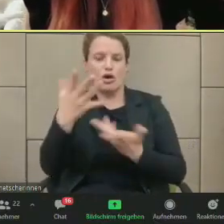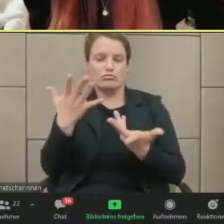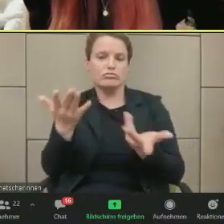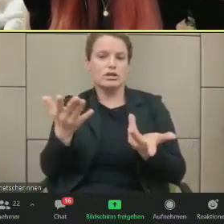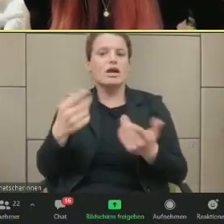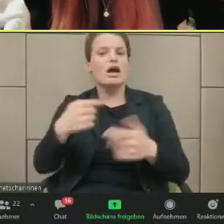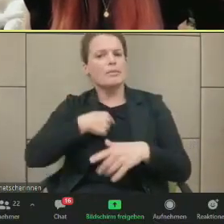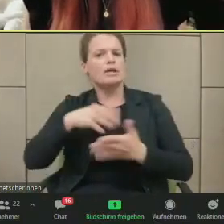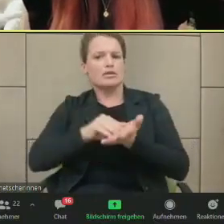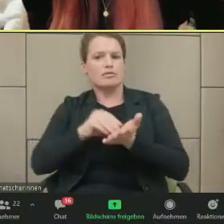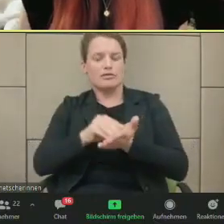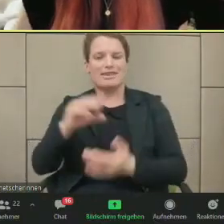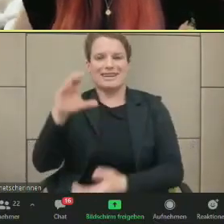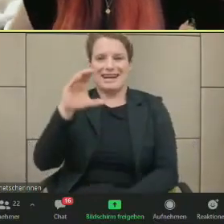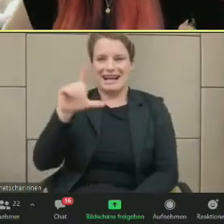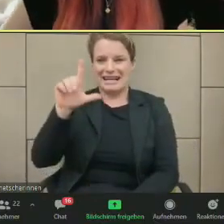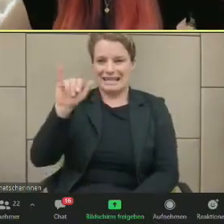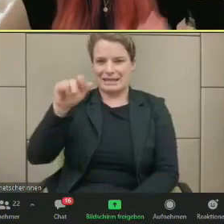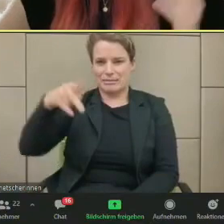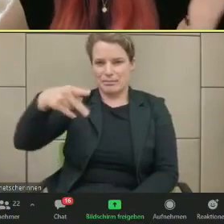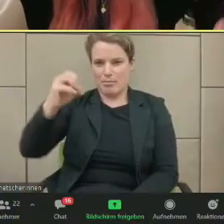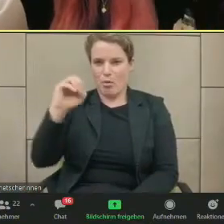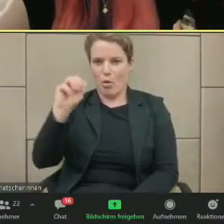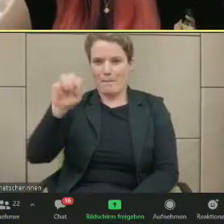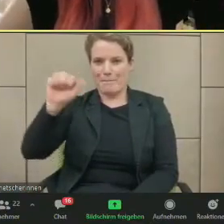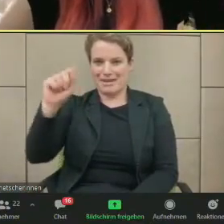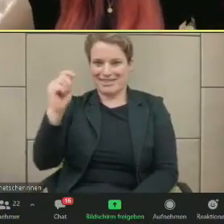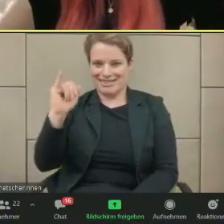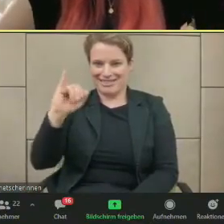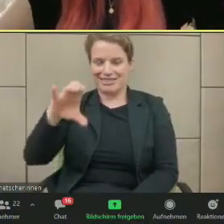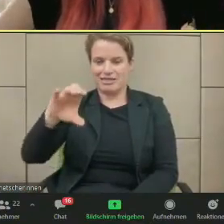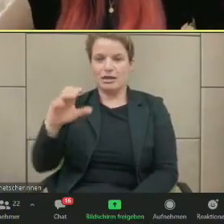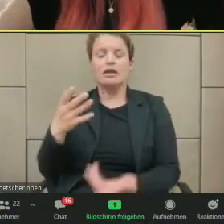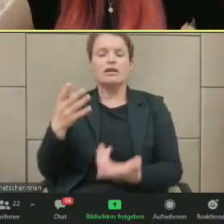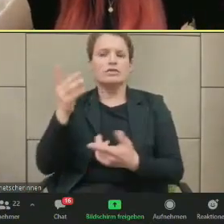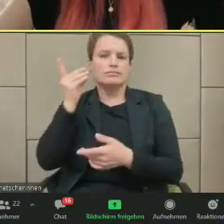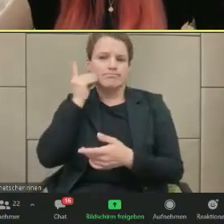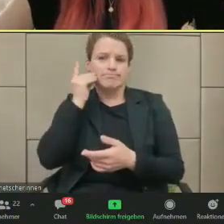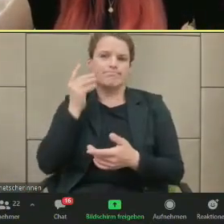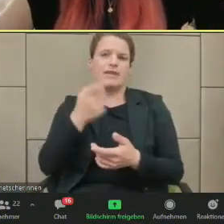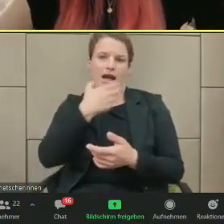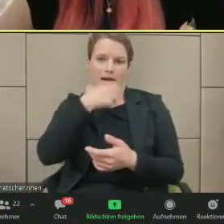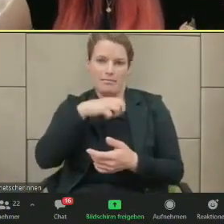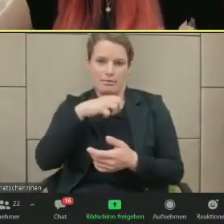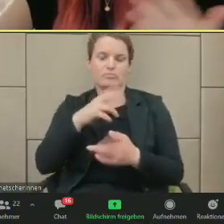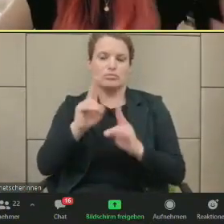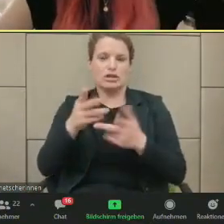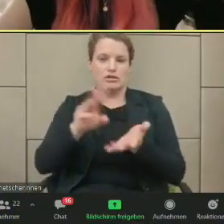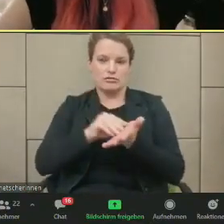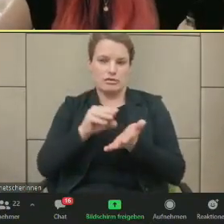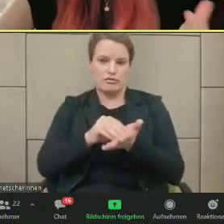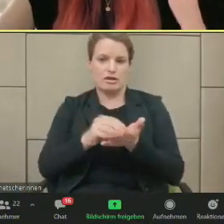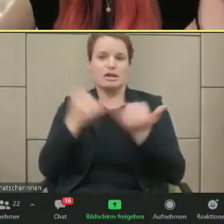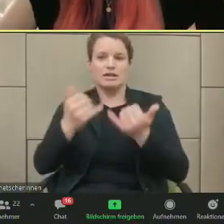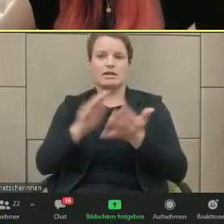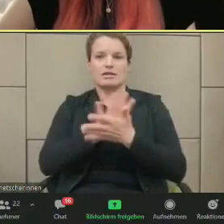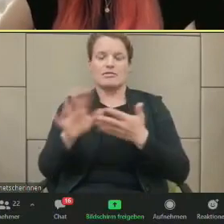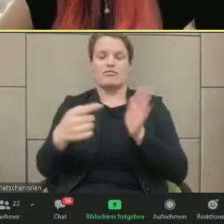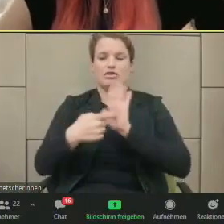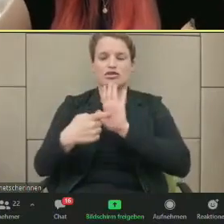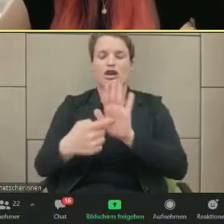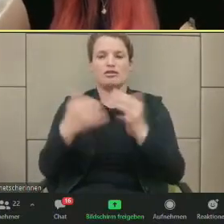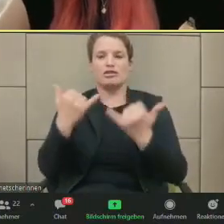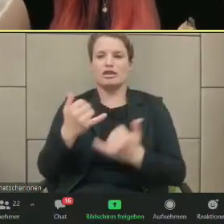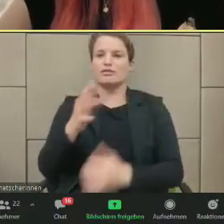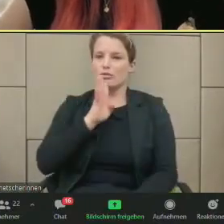die App Clip-O-Matic, die geht fürs iPhone und ich zeige es jetzt einfach einmal vor. So, ich starte jetzt die Aufnahme, ich rede in mein